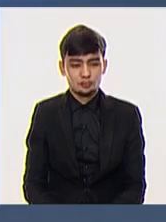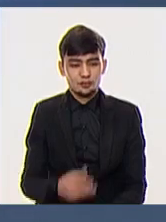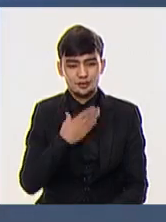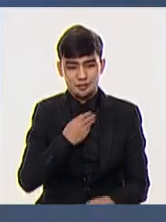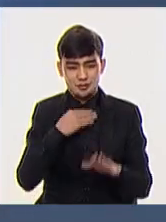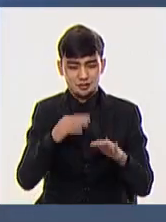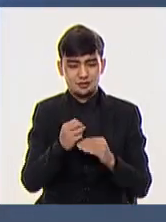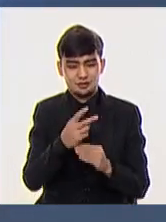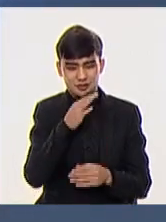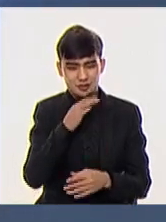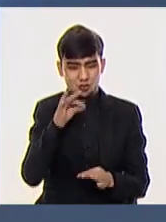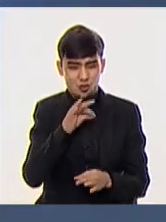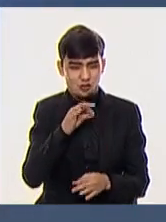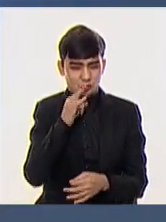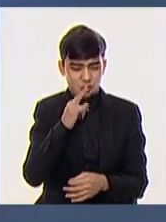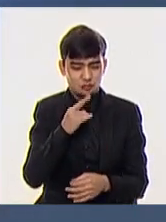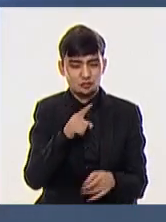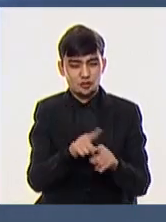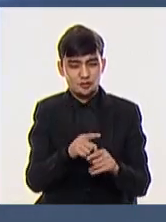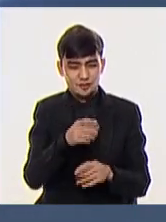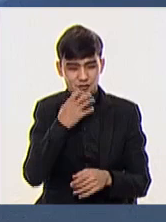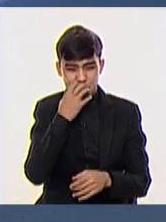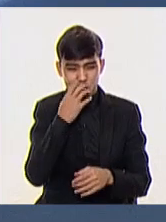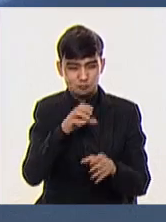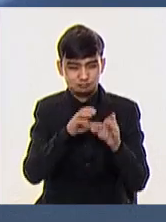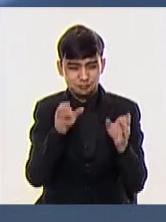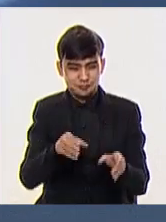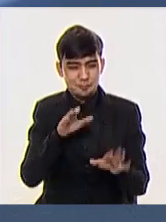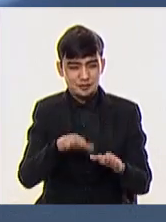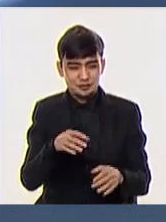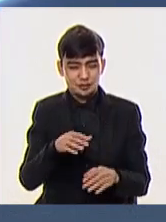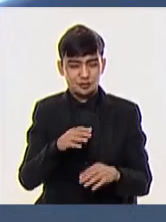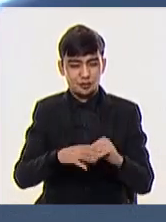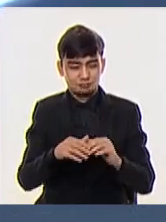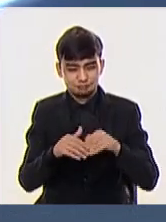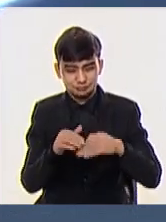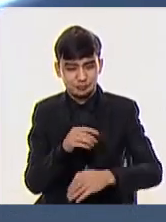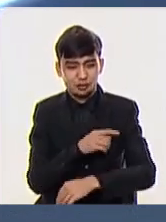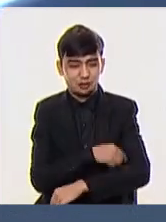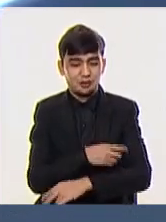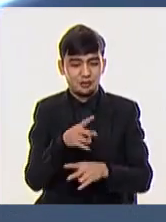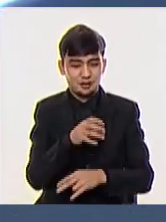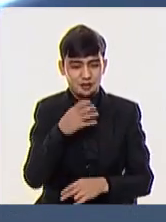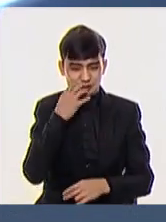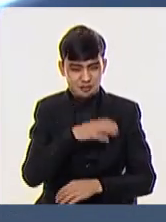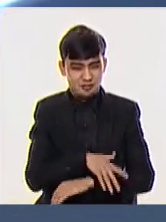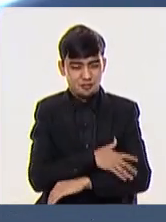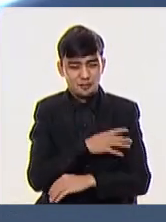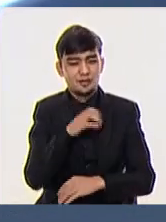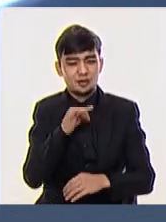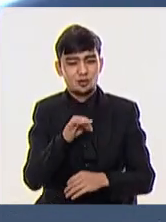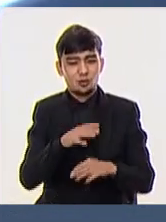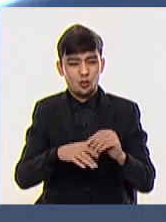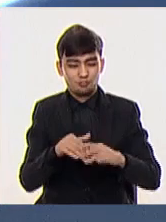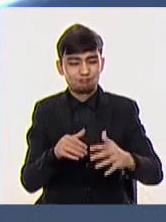Семейде 12 жастағы жеткіншек абайсызда қолын жылу батареясына қыстырып, шынтағын күйдіріп алды. Баланың батареяға қысылған қолын шығару